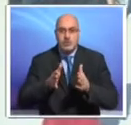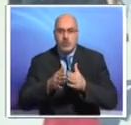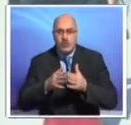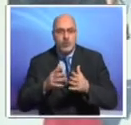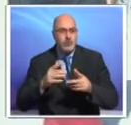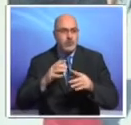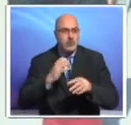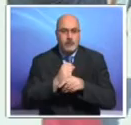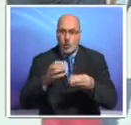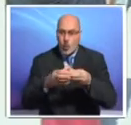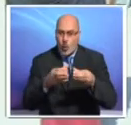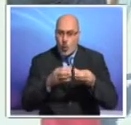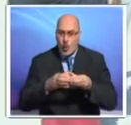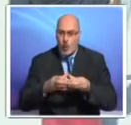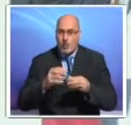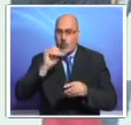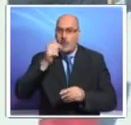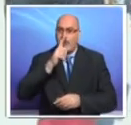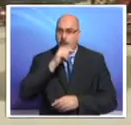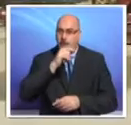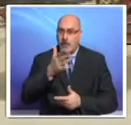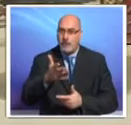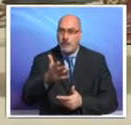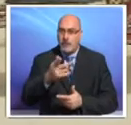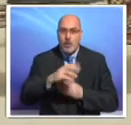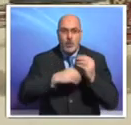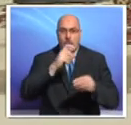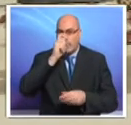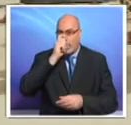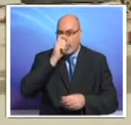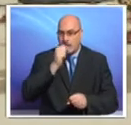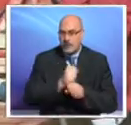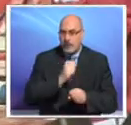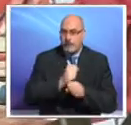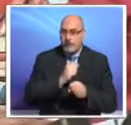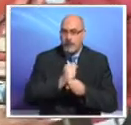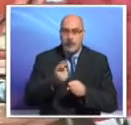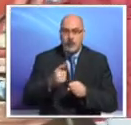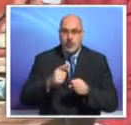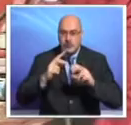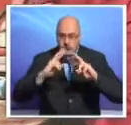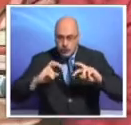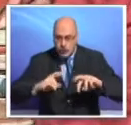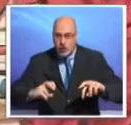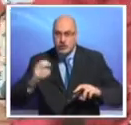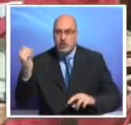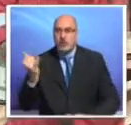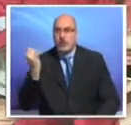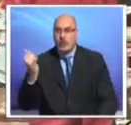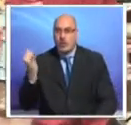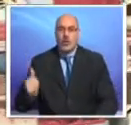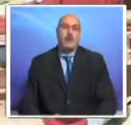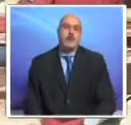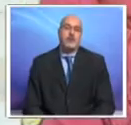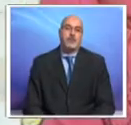منها وجادت على أول امرأة على مستوى الوطن تخوض تجربة التنقيب عن البترول. 15 سنة